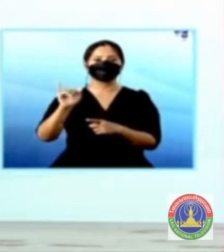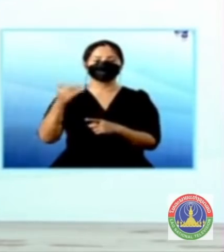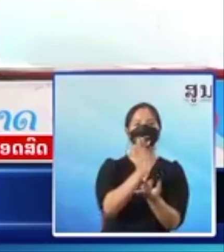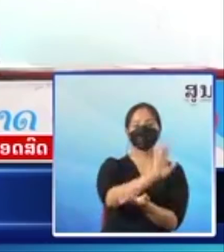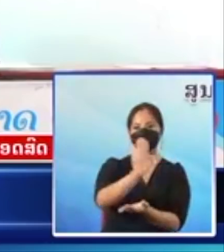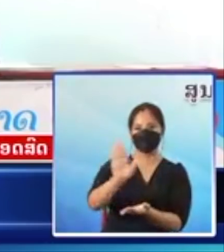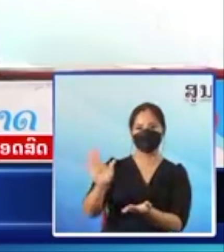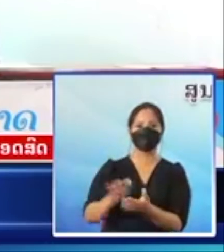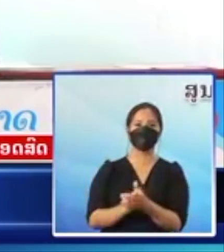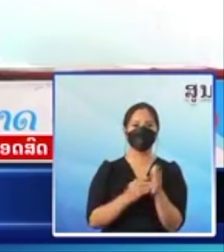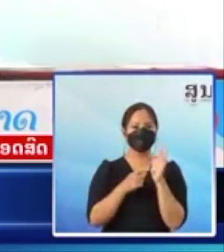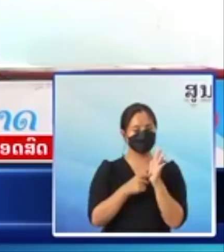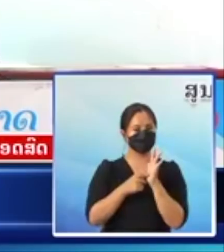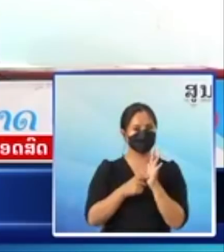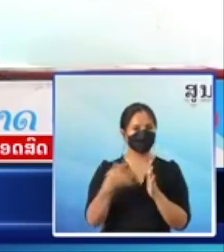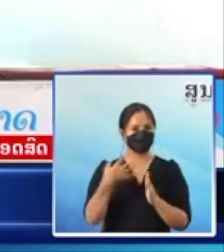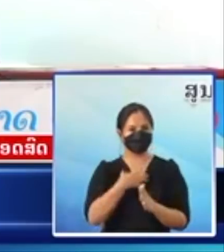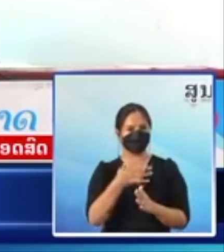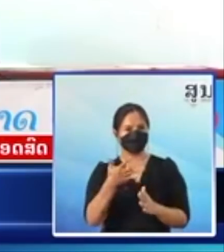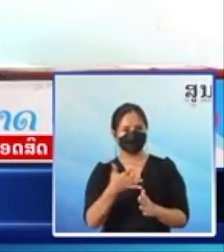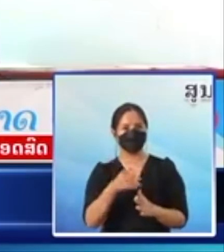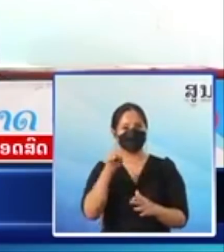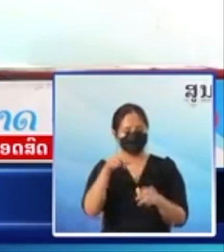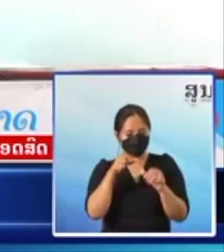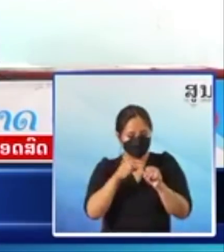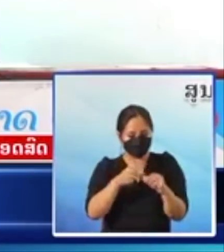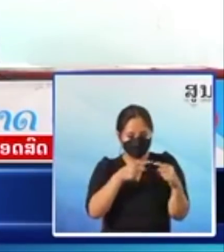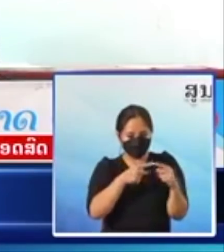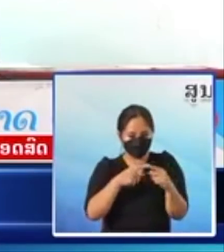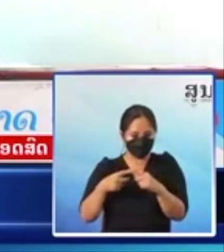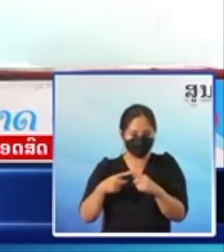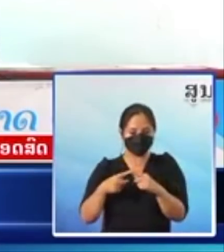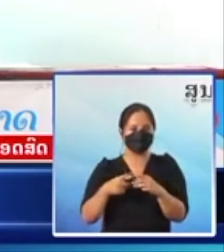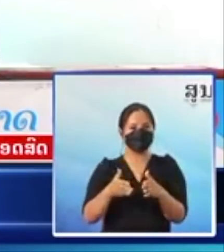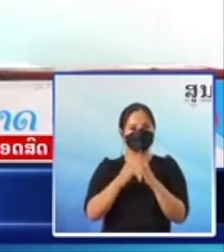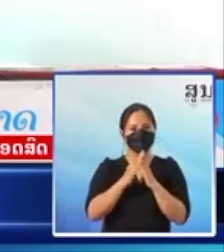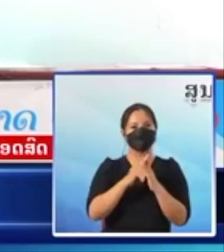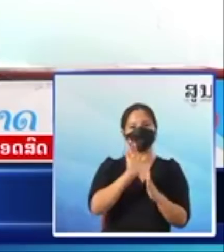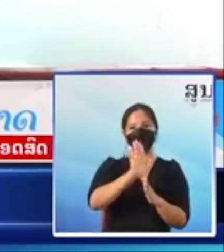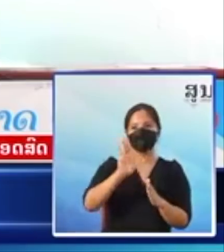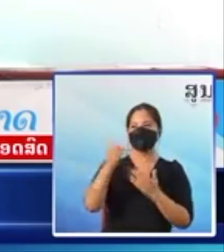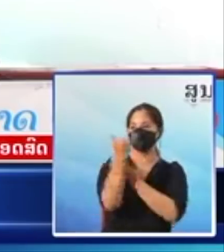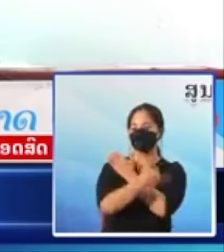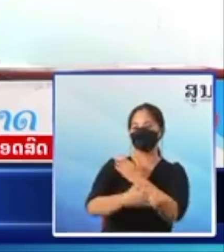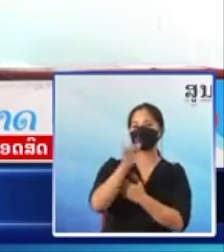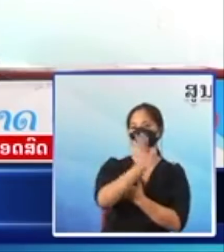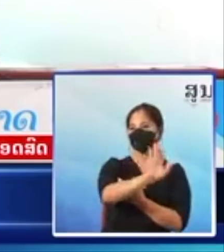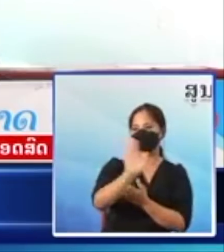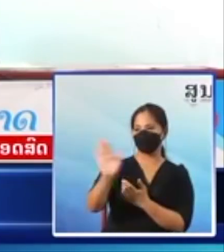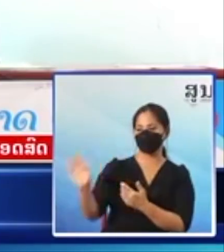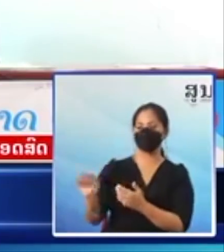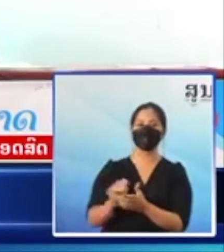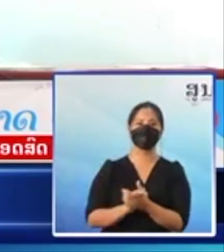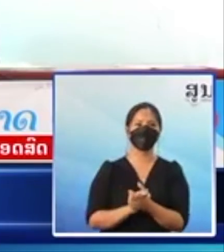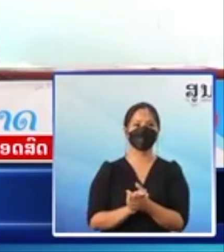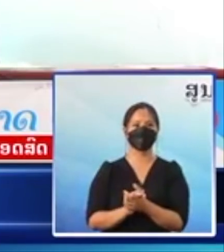องหากบ่จำเป็นแท้ก็อยากขอให้สืบต่ออยู่ที่ตั้งของท่านอยู่ประเทศเกี่ยวข้องนั้นอยู่บนพักอา